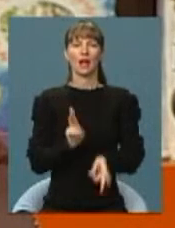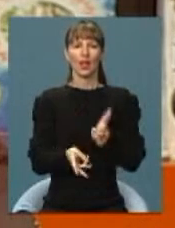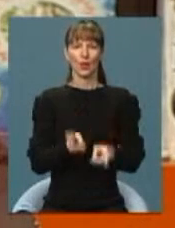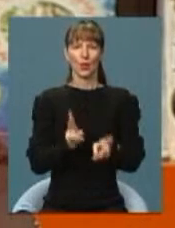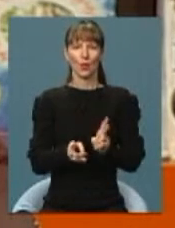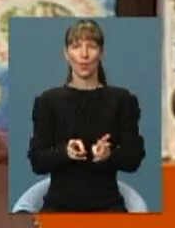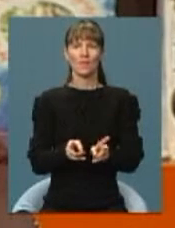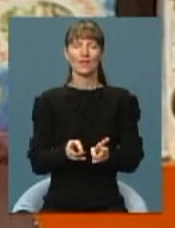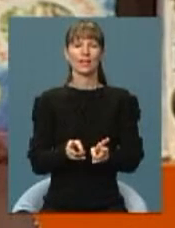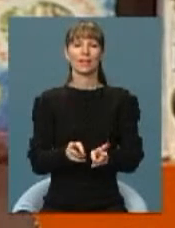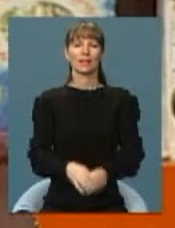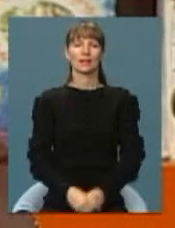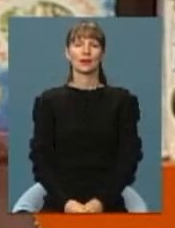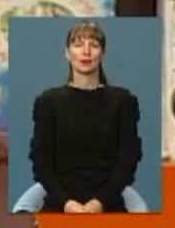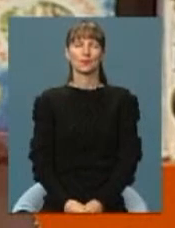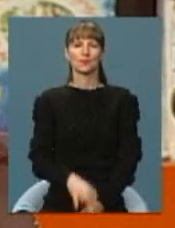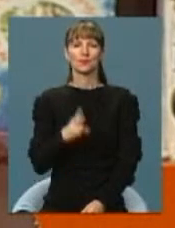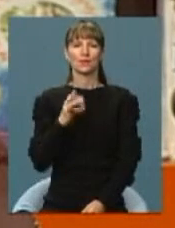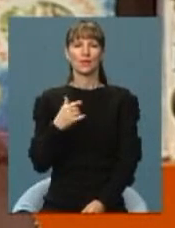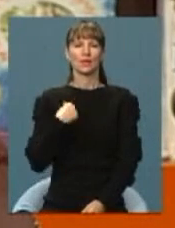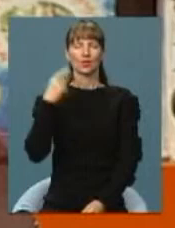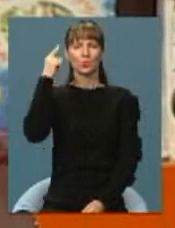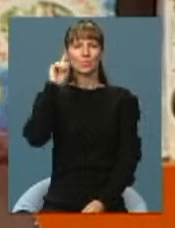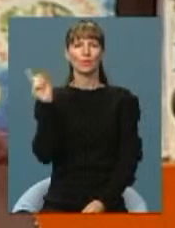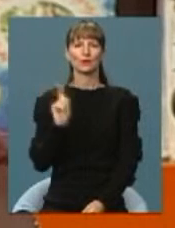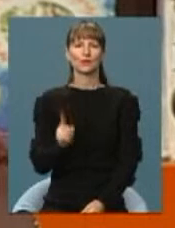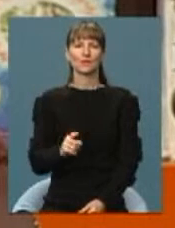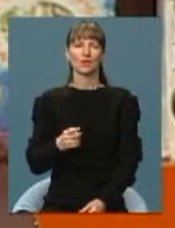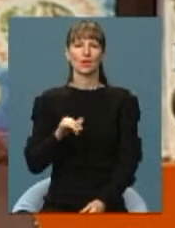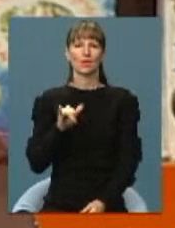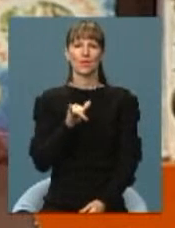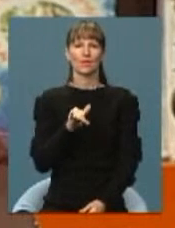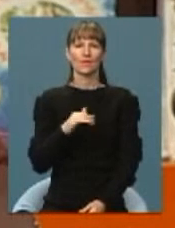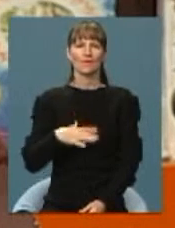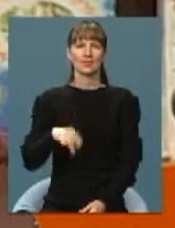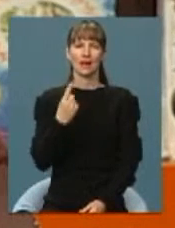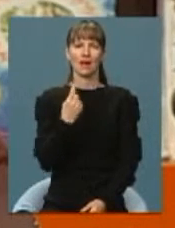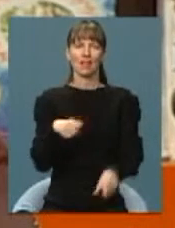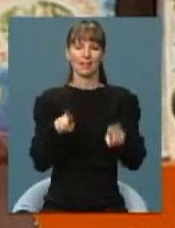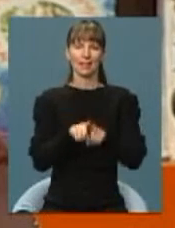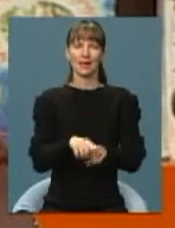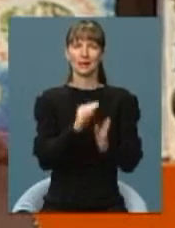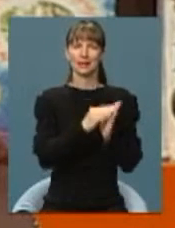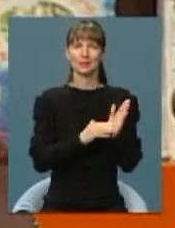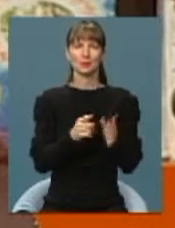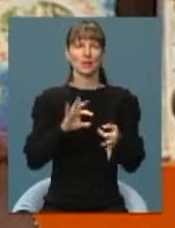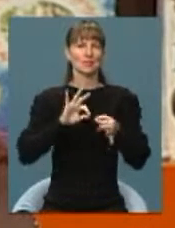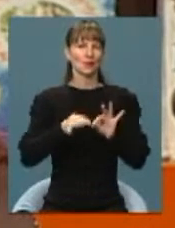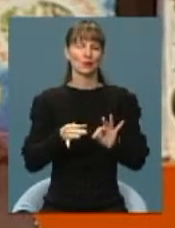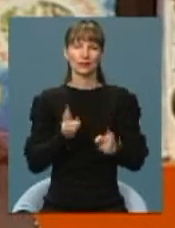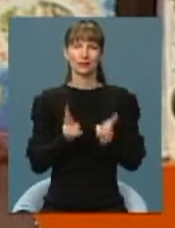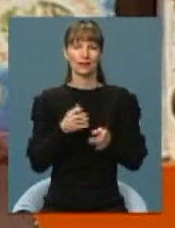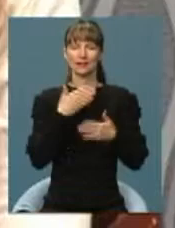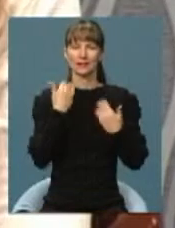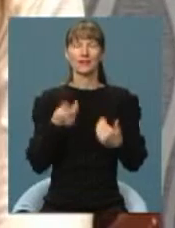и наварю, но я думаю, что у всех один и тот же рецепт, потому что их несложно